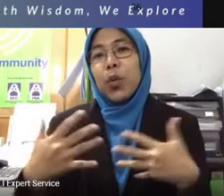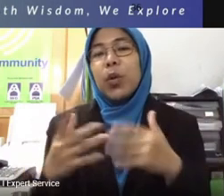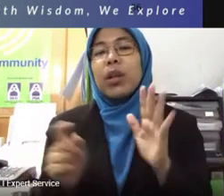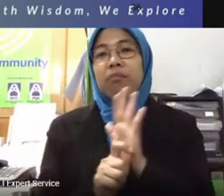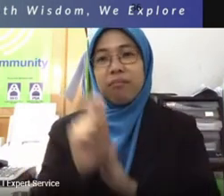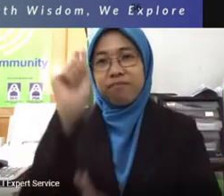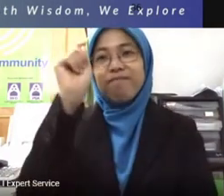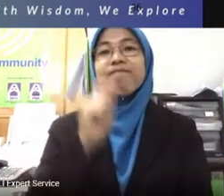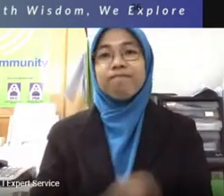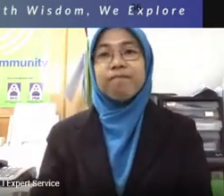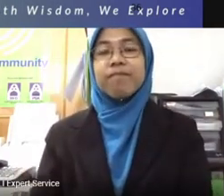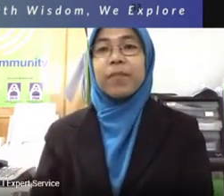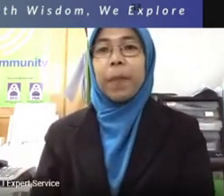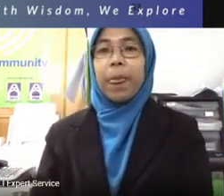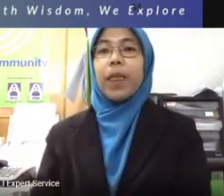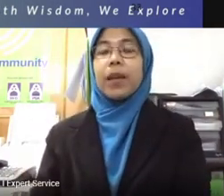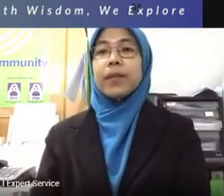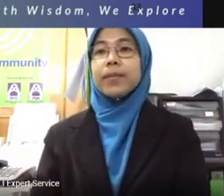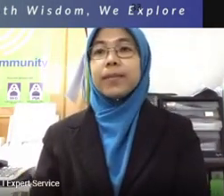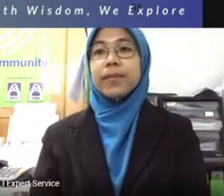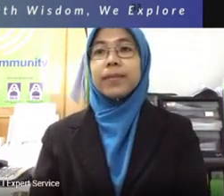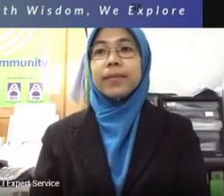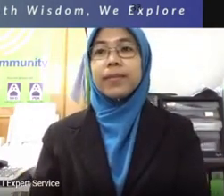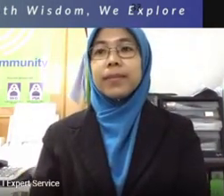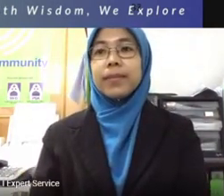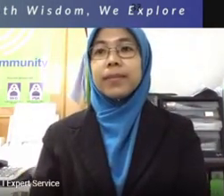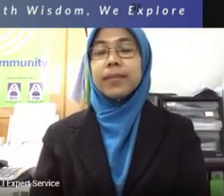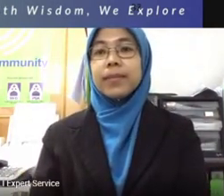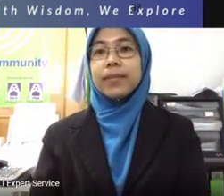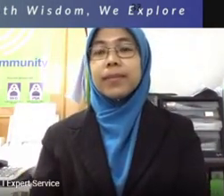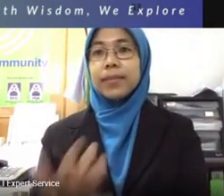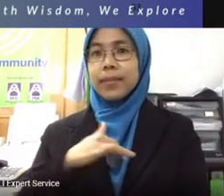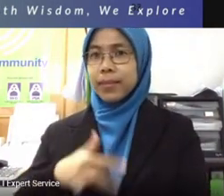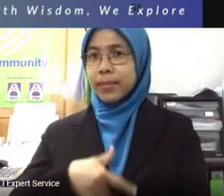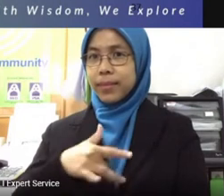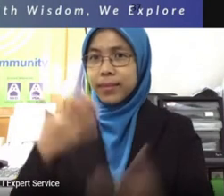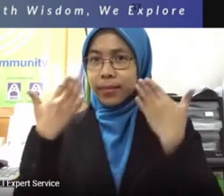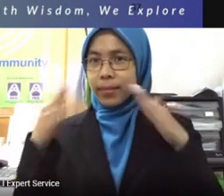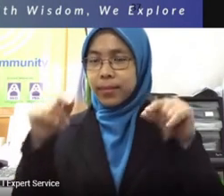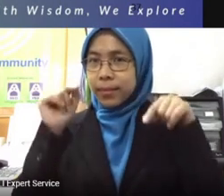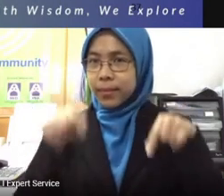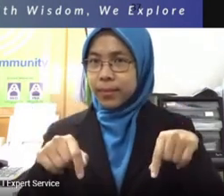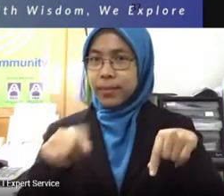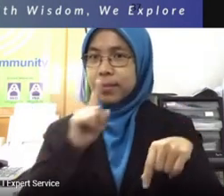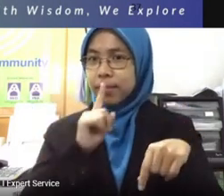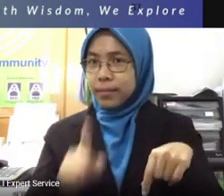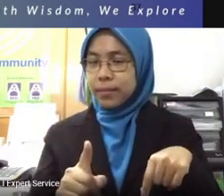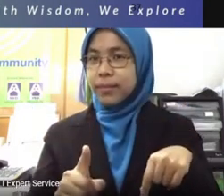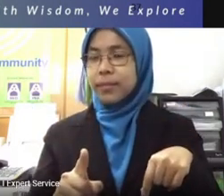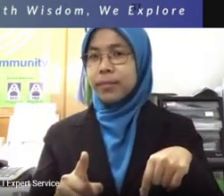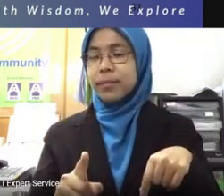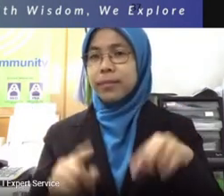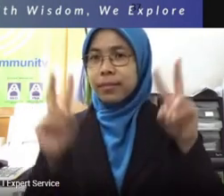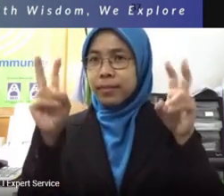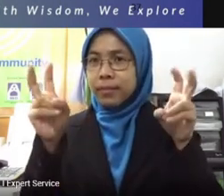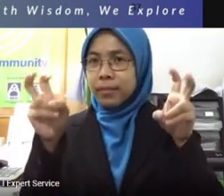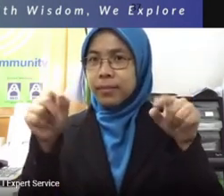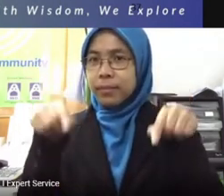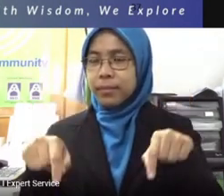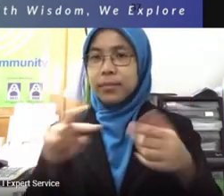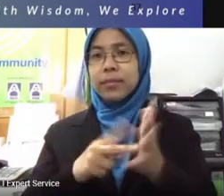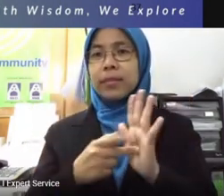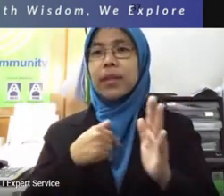. Alright. Puan Nana. Ya. Saya tak tahulah sama ada ini applicable ke tidak untuk semua, tapi saya